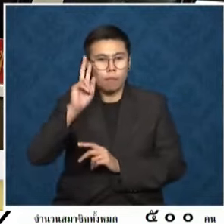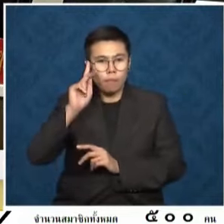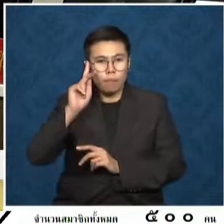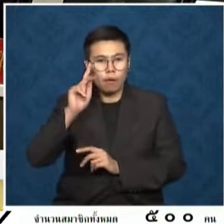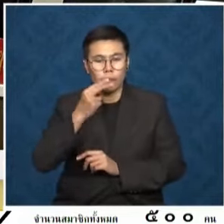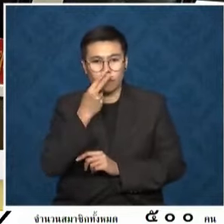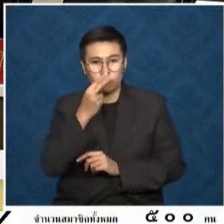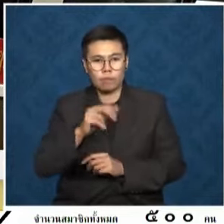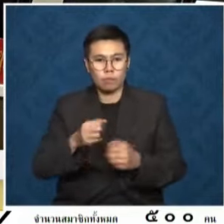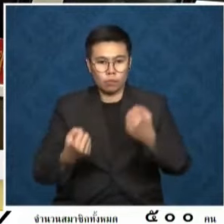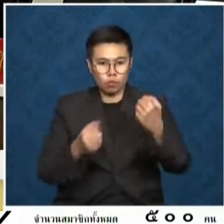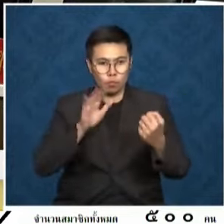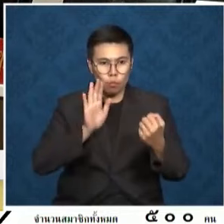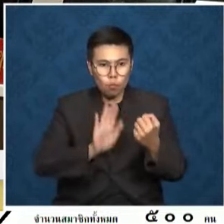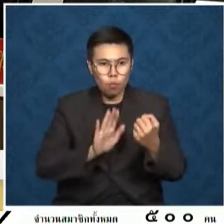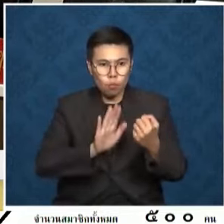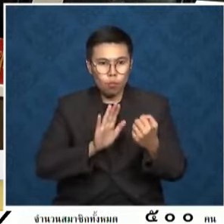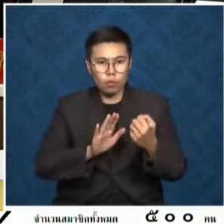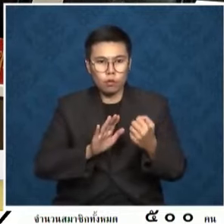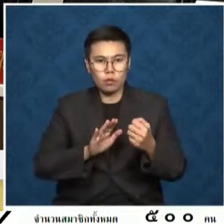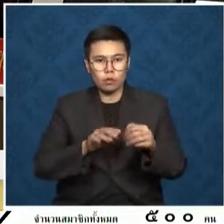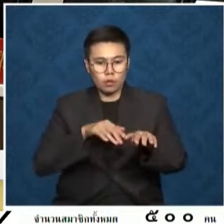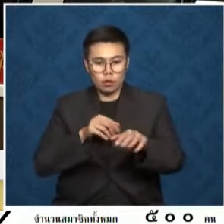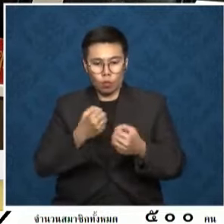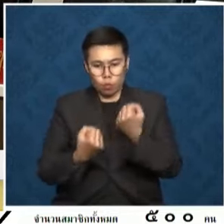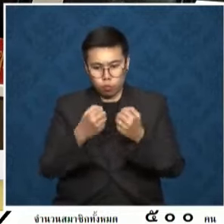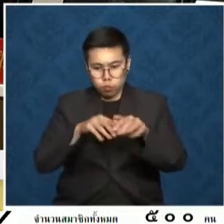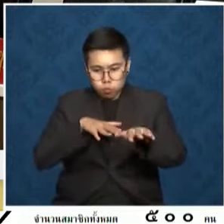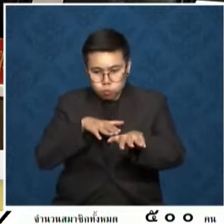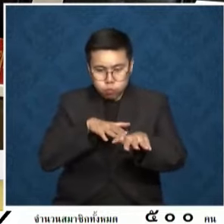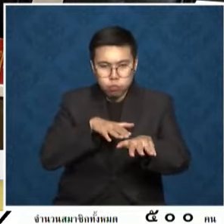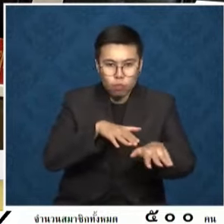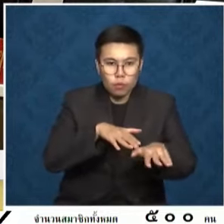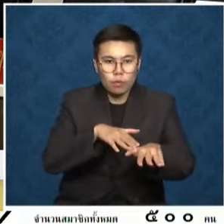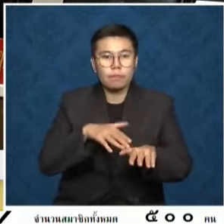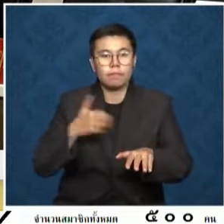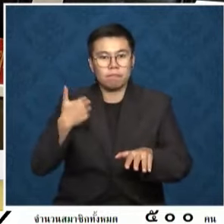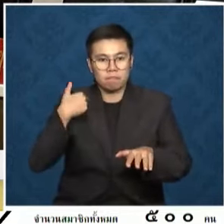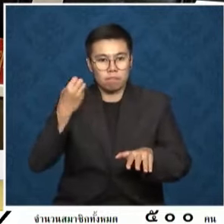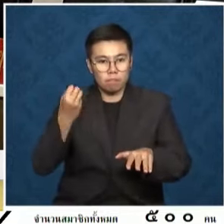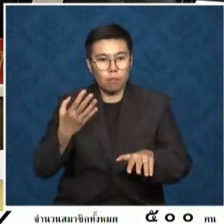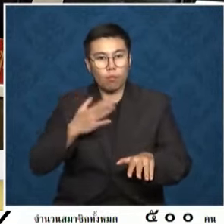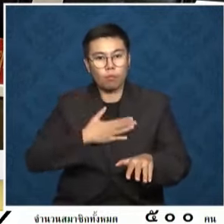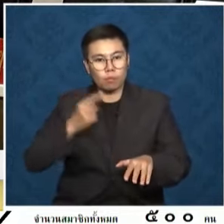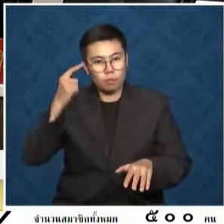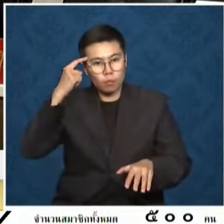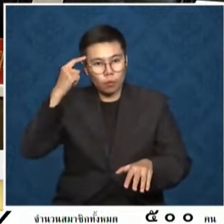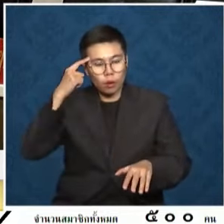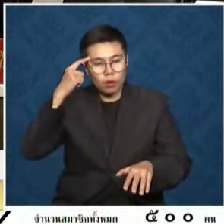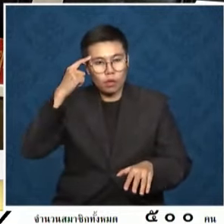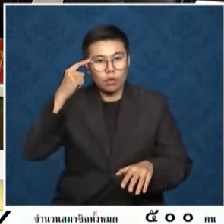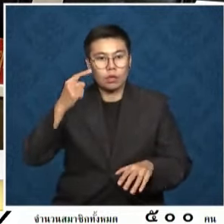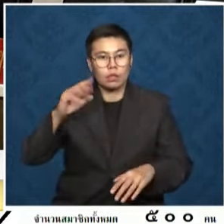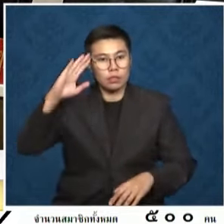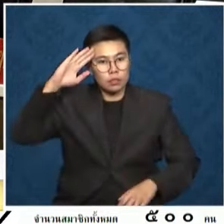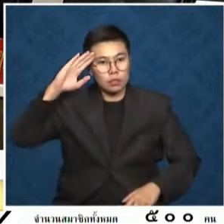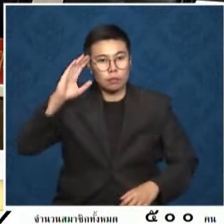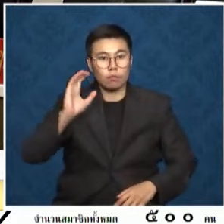ย่างการบีบแตรอย่างการขับรถจี้ท้ายเนี่ยหากมันมีมากกว่านั้นผมก็เชื่อว่าตำร